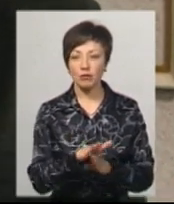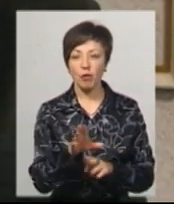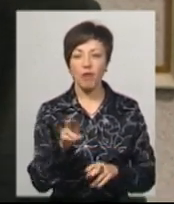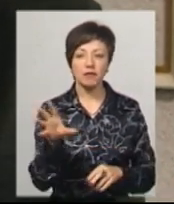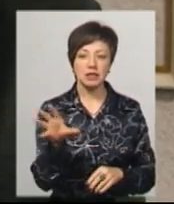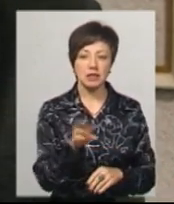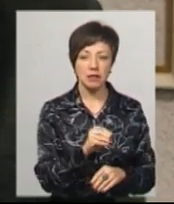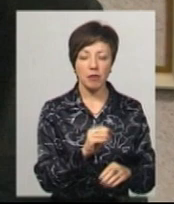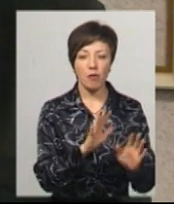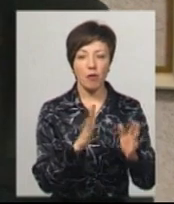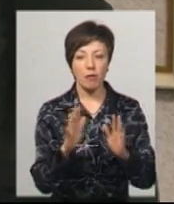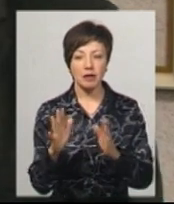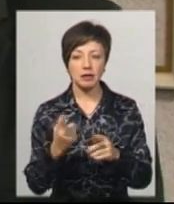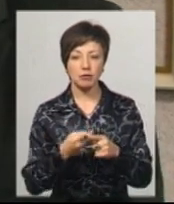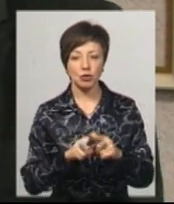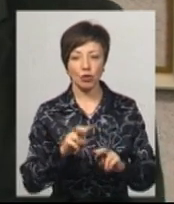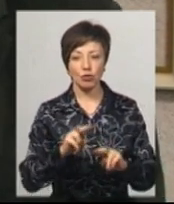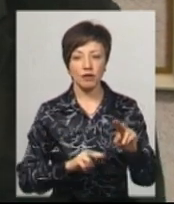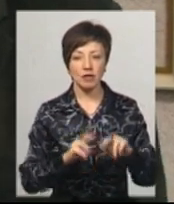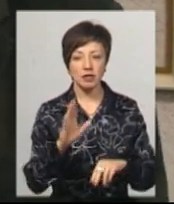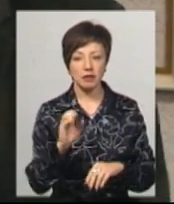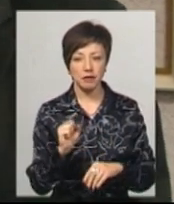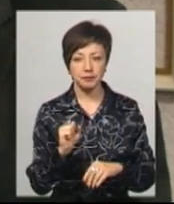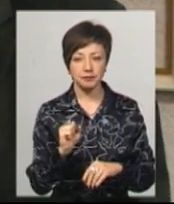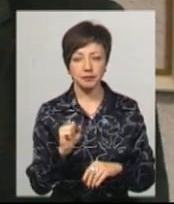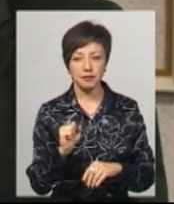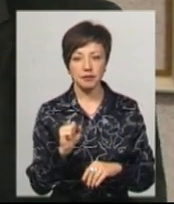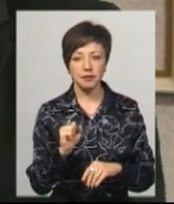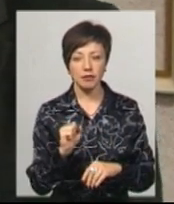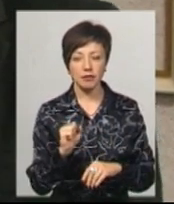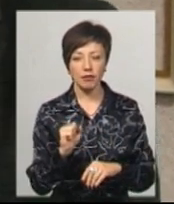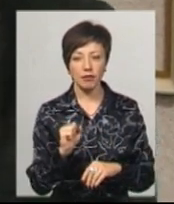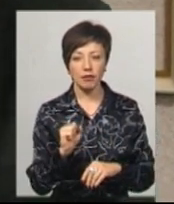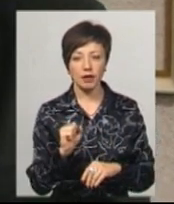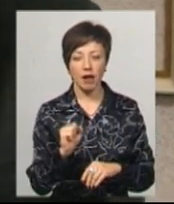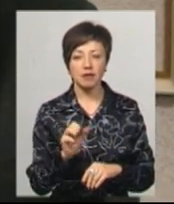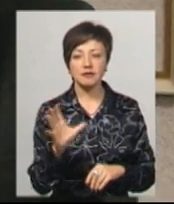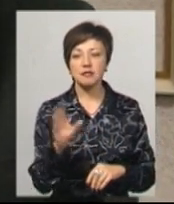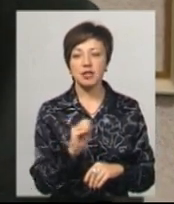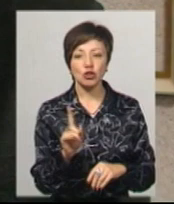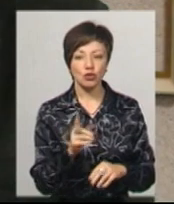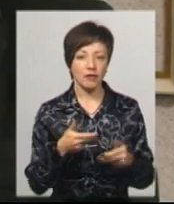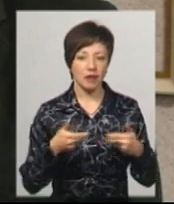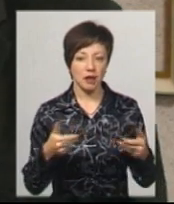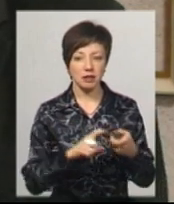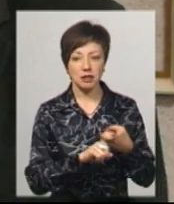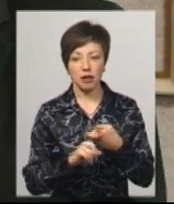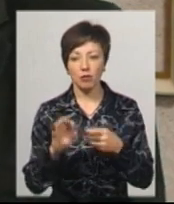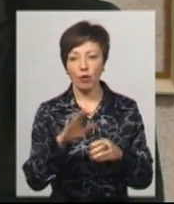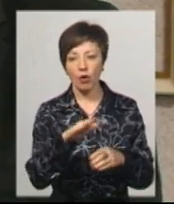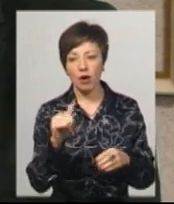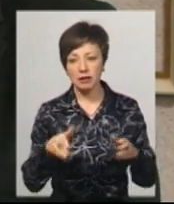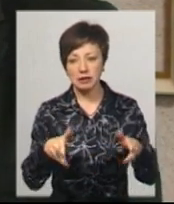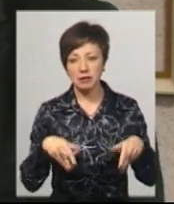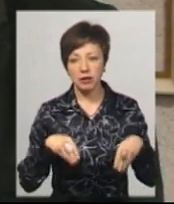всім моментам цього будівництва, все, що від нас залежало і стосовно оренди